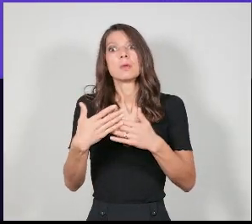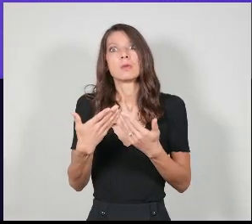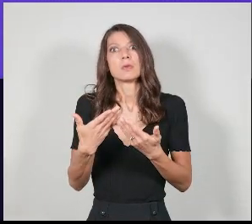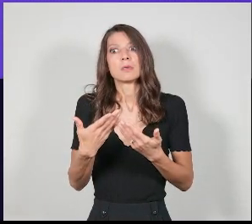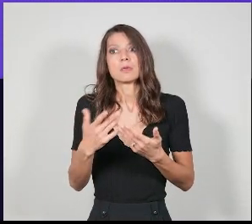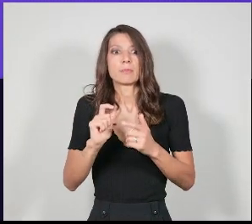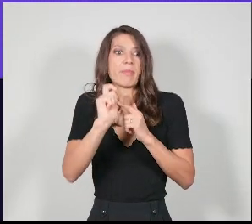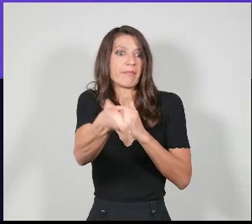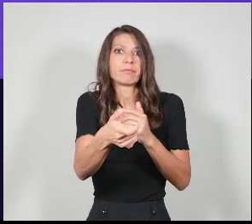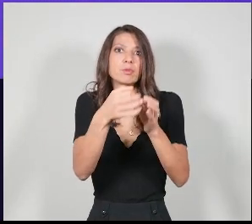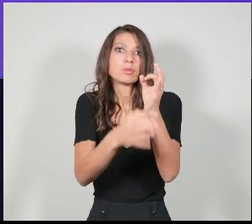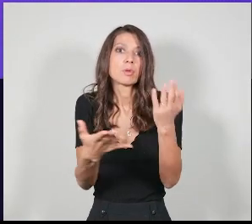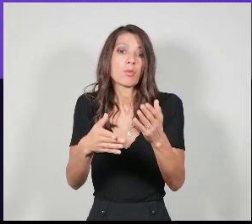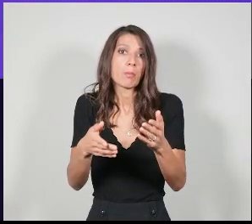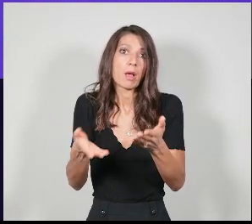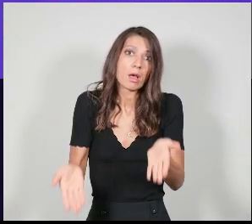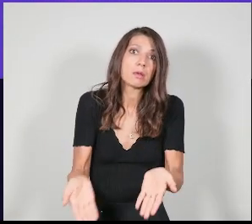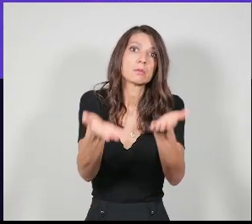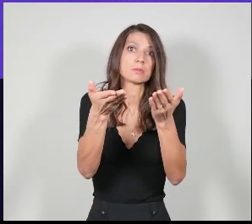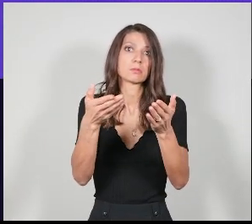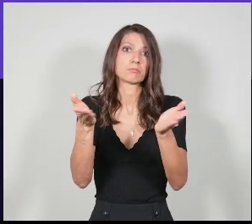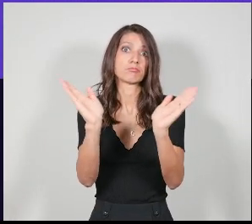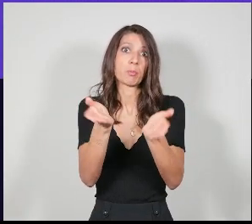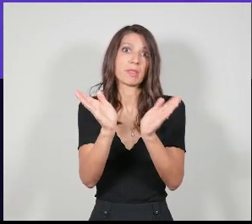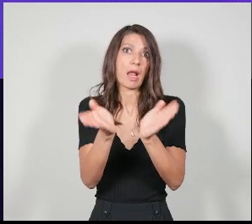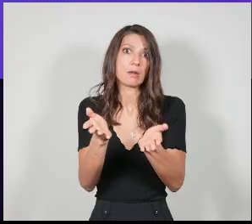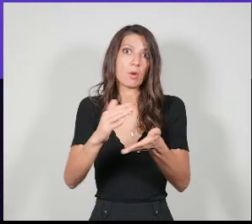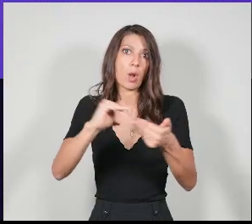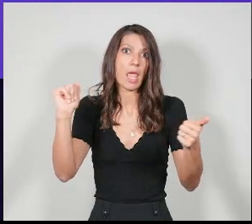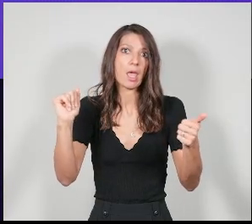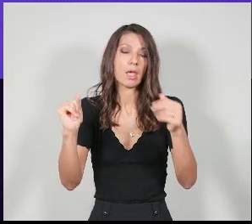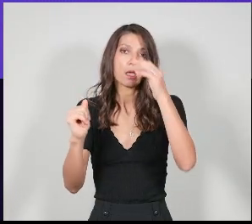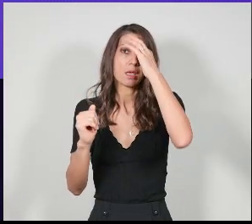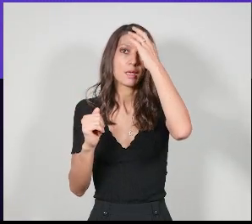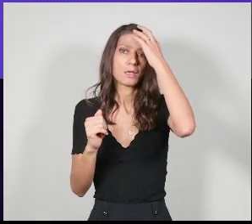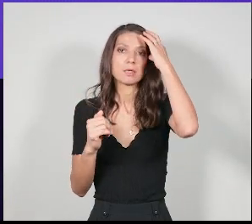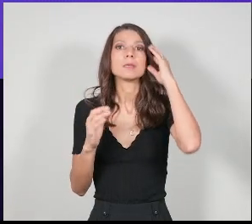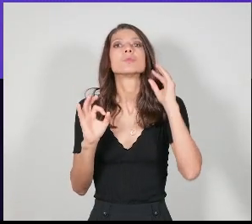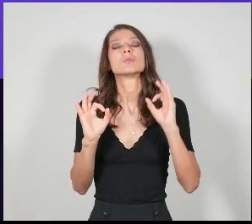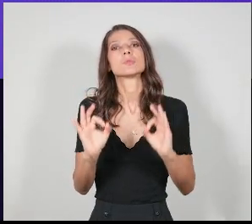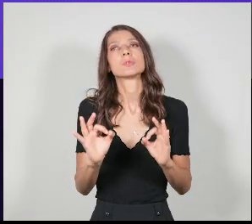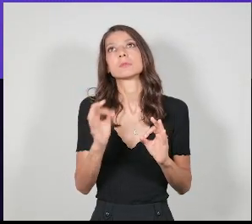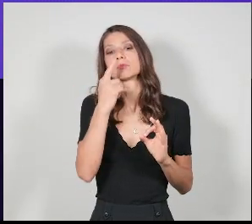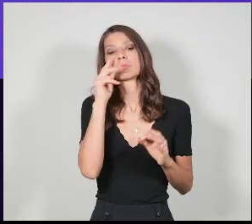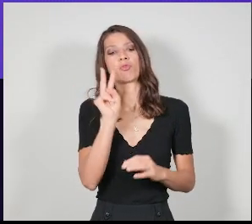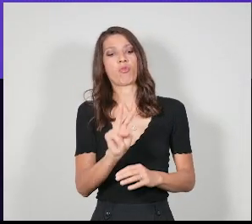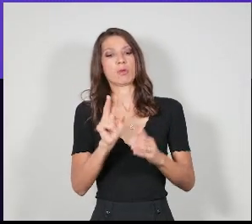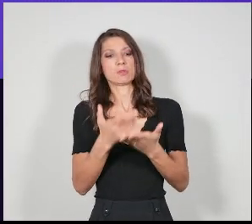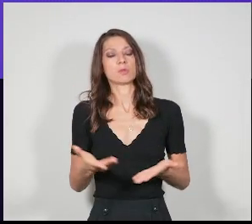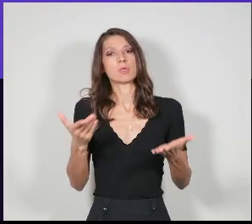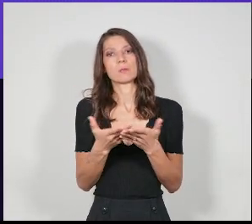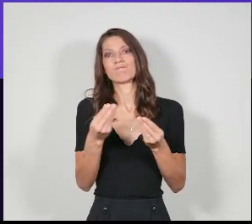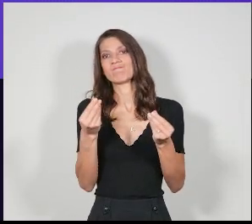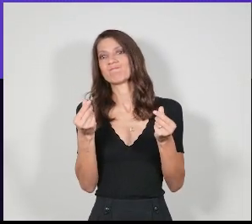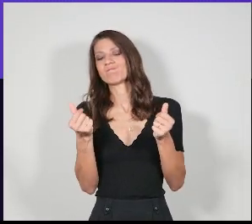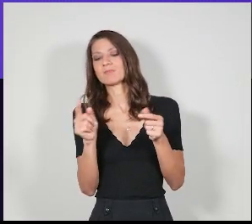l'hôpital. Et on s'est dit, il y a quelque chose qui n'est pas suffisamment pensé, puisque on